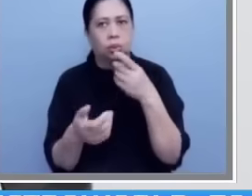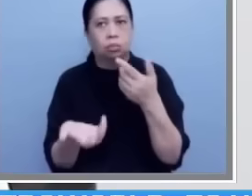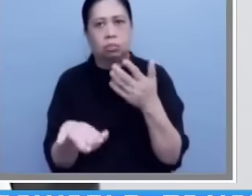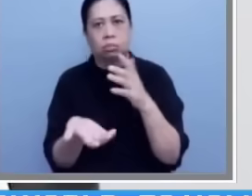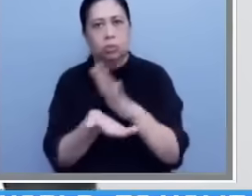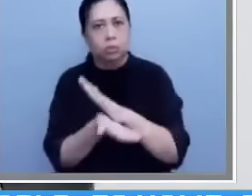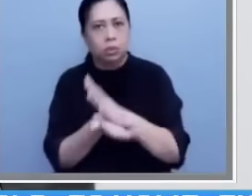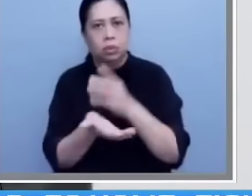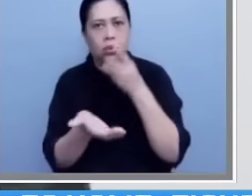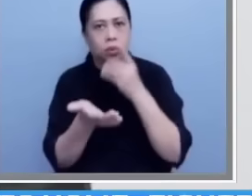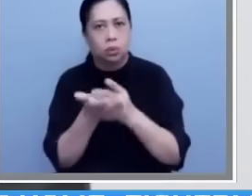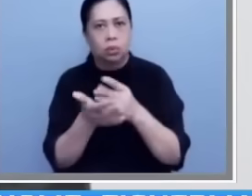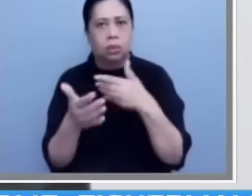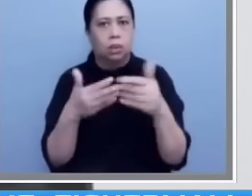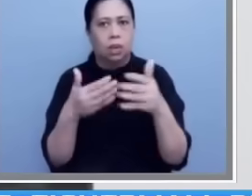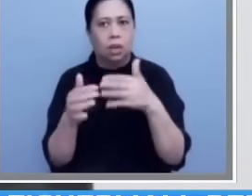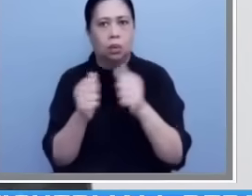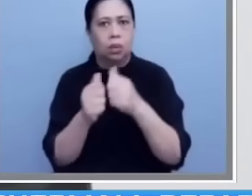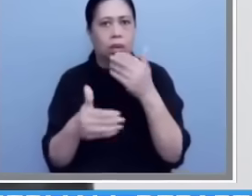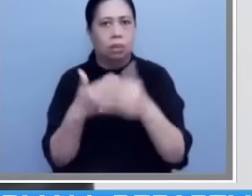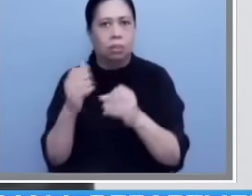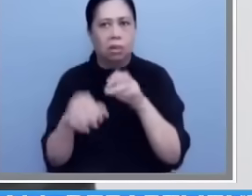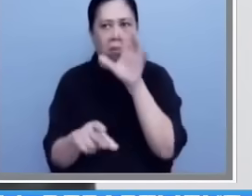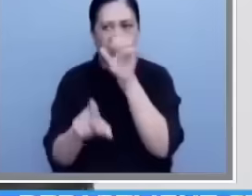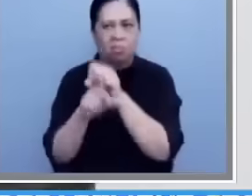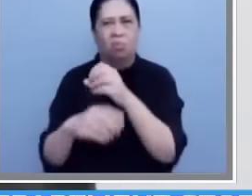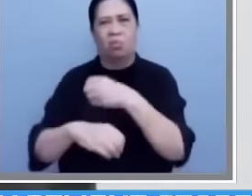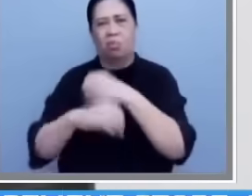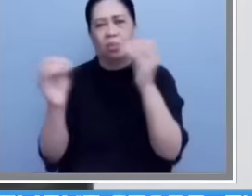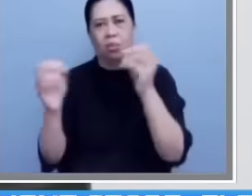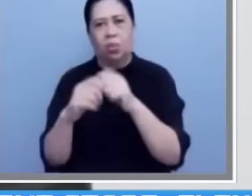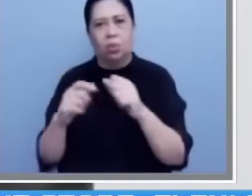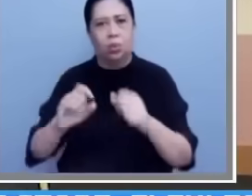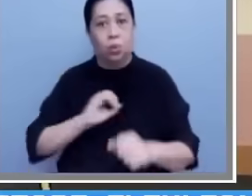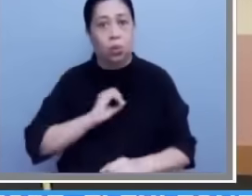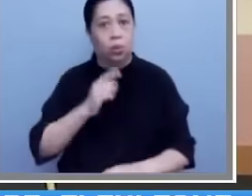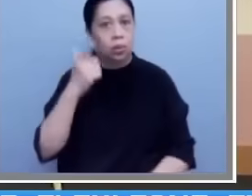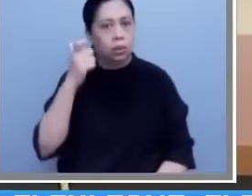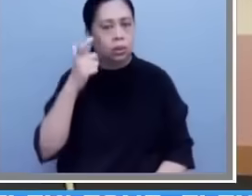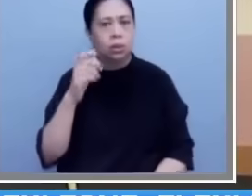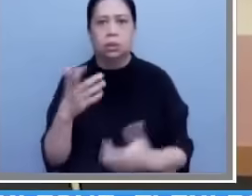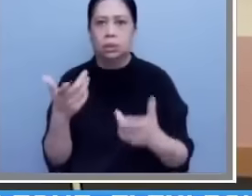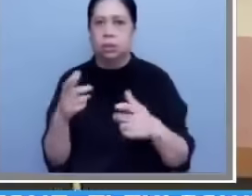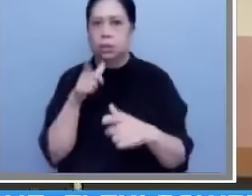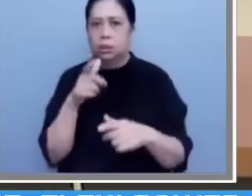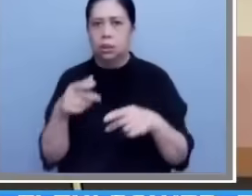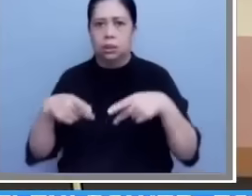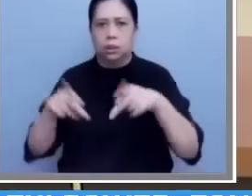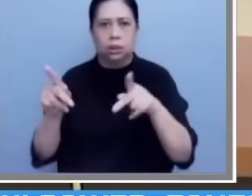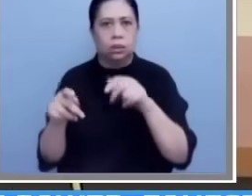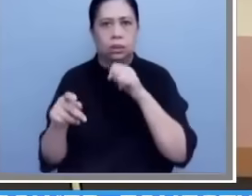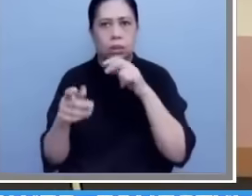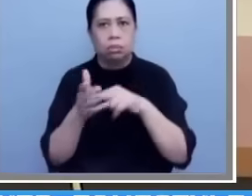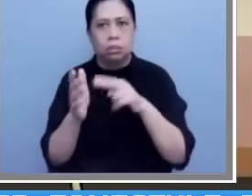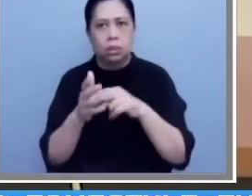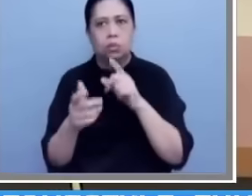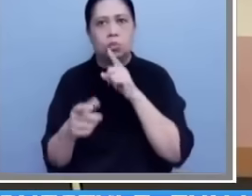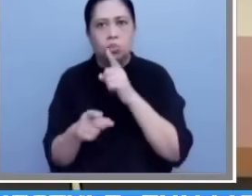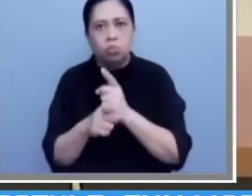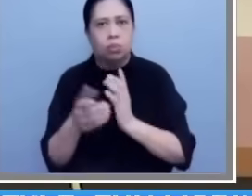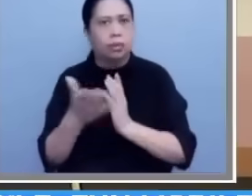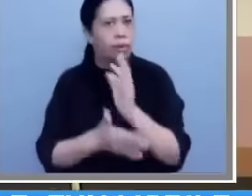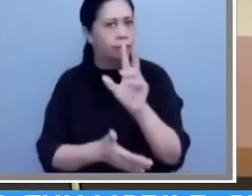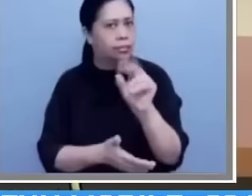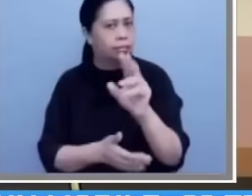due process, lalo na kung may basihan, dahil ang pagmamayari ng baril ay pribilehyo at hindi absolute right. Dahil kanselado na ang mga